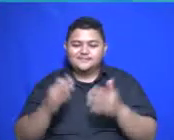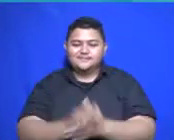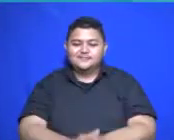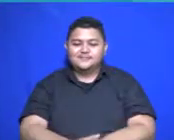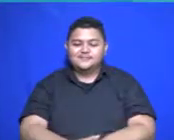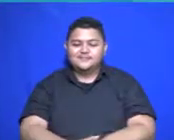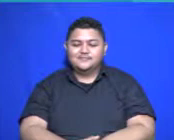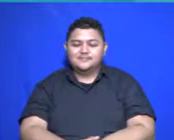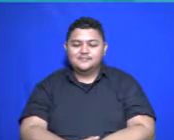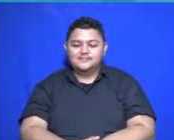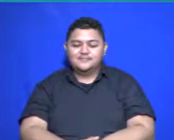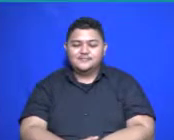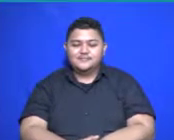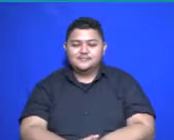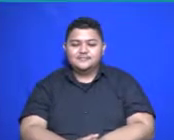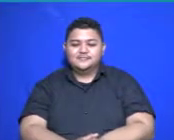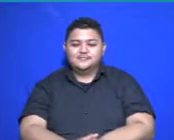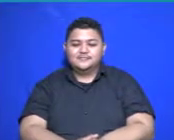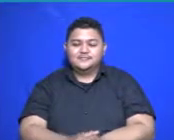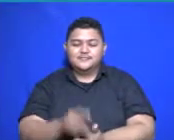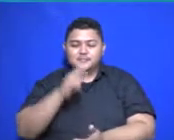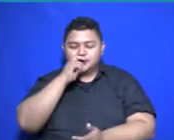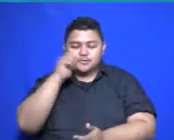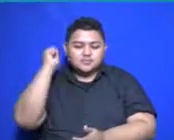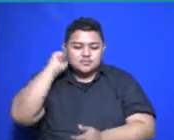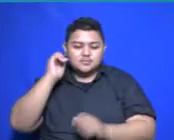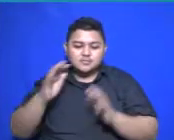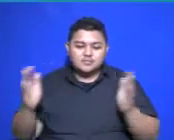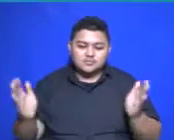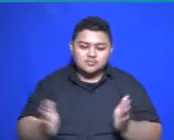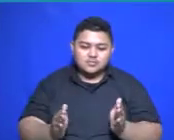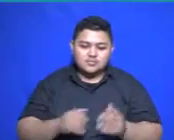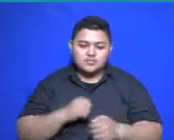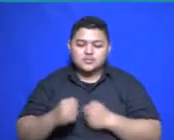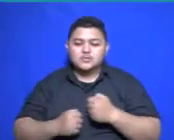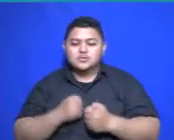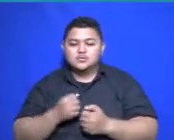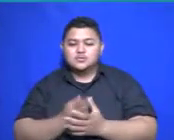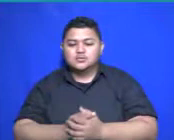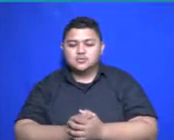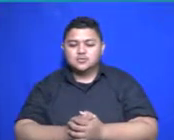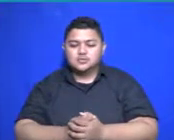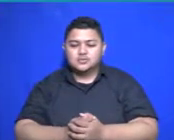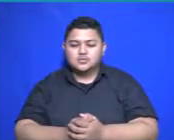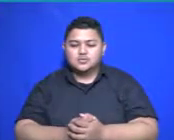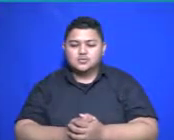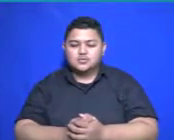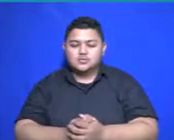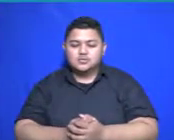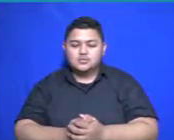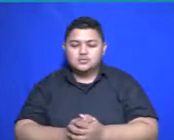Bapak Ibu sekalian, saya singkat cerita bahwa semua yang terjadi itu sekali lagi hanya